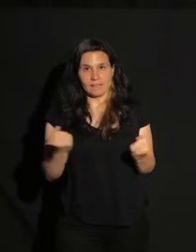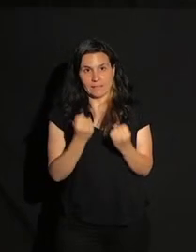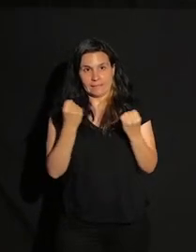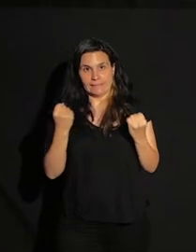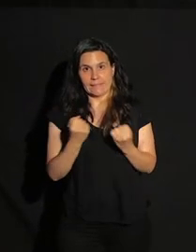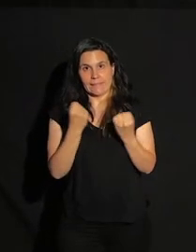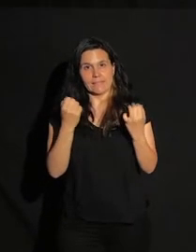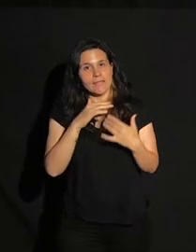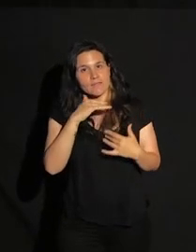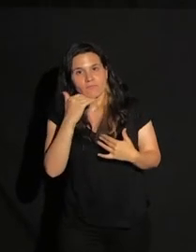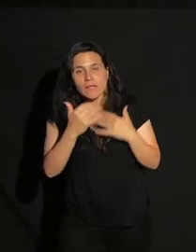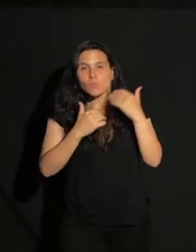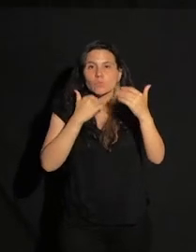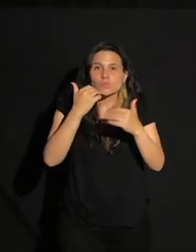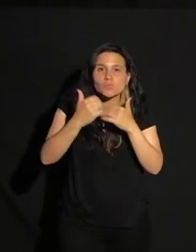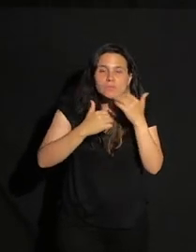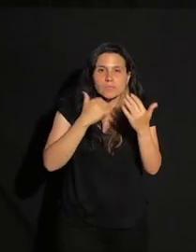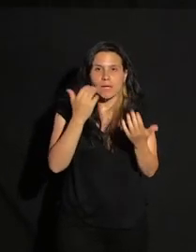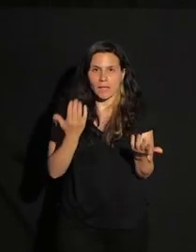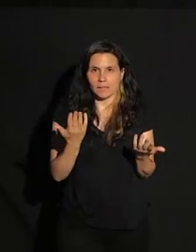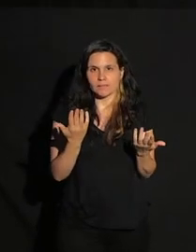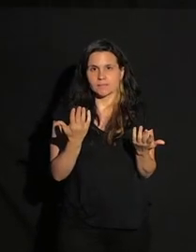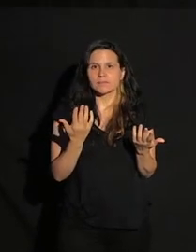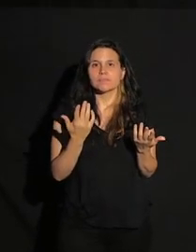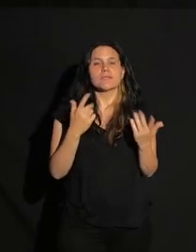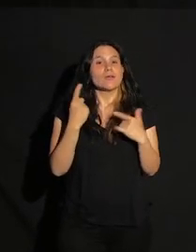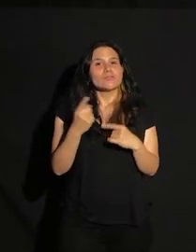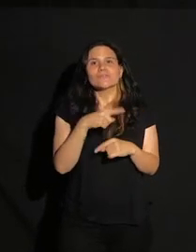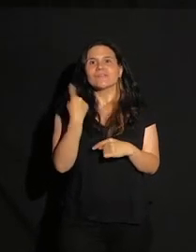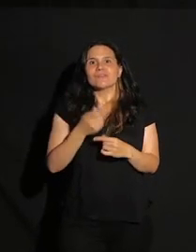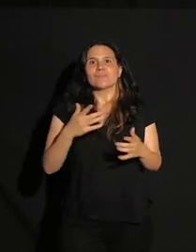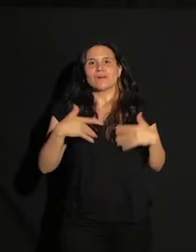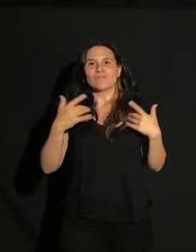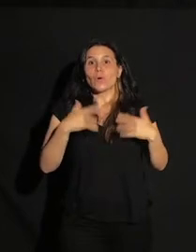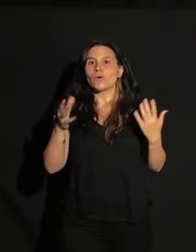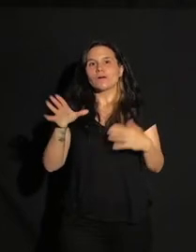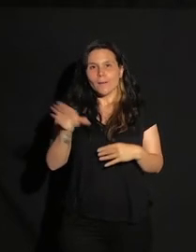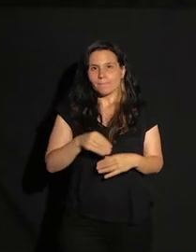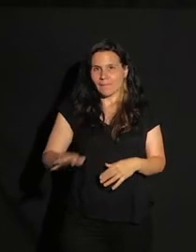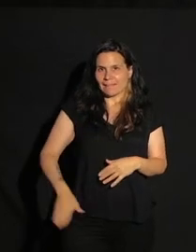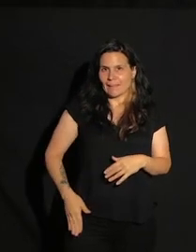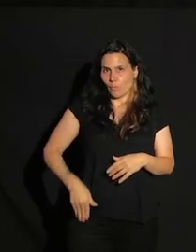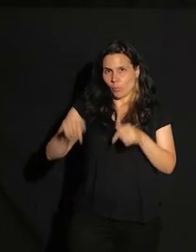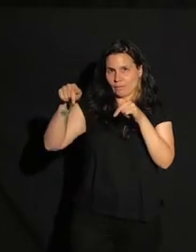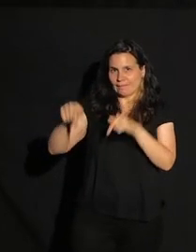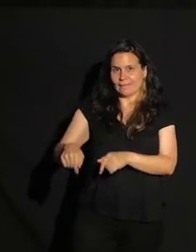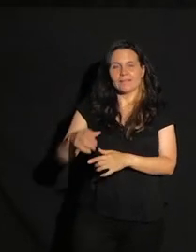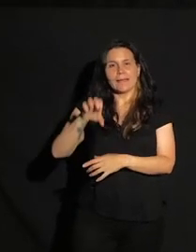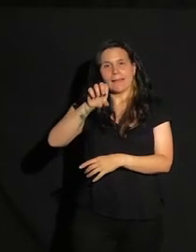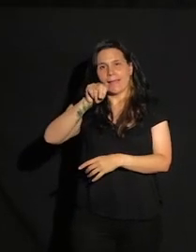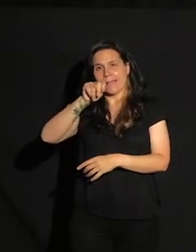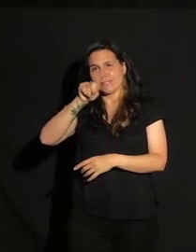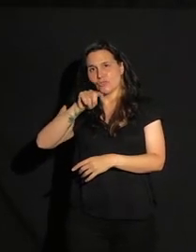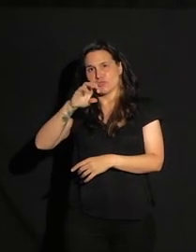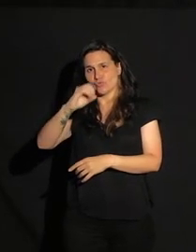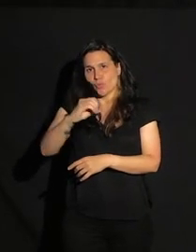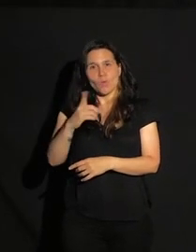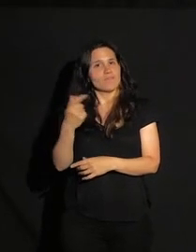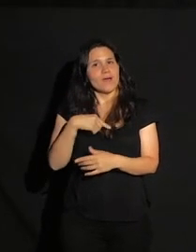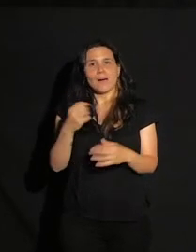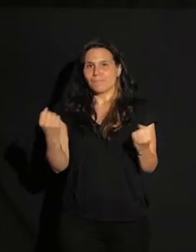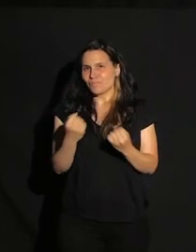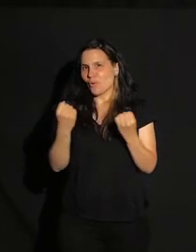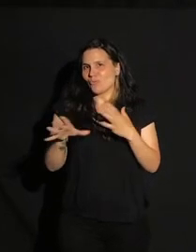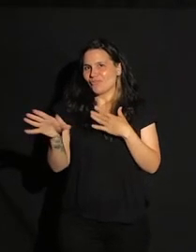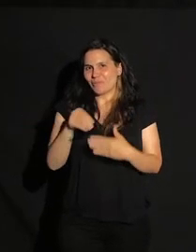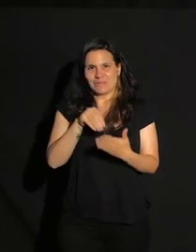natürlich und was uns immer so aufgeheitert hat, dieser Hund, also unser Enzo, der war bei den Proben, der hat ein bisschen